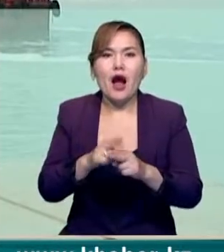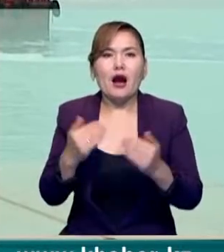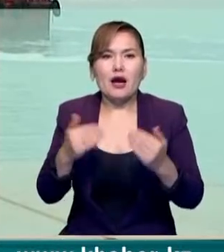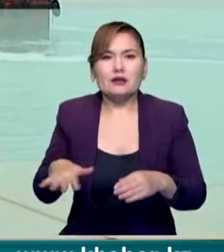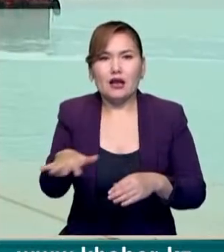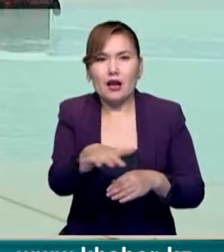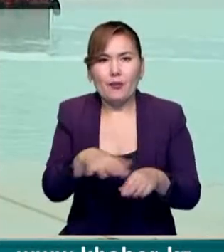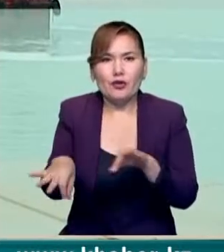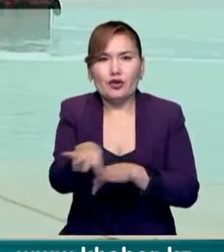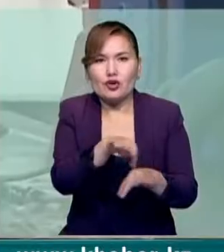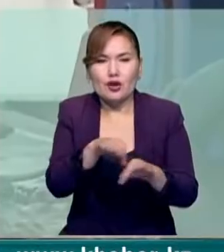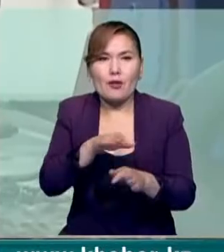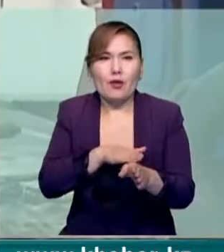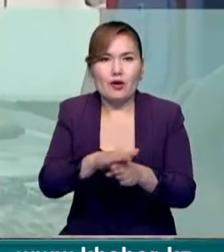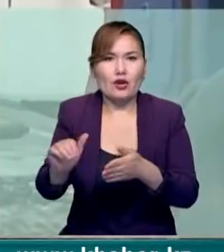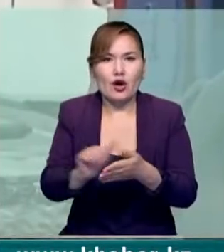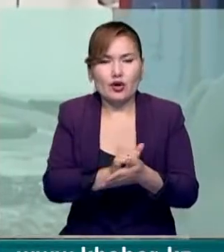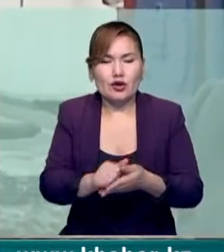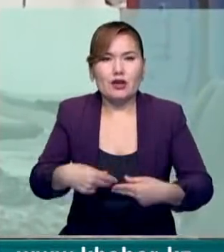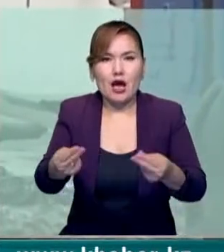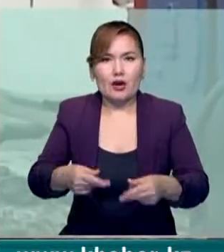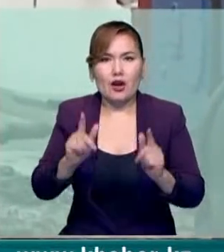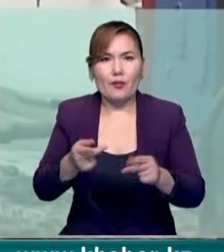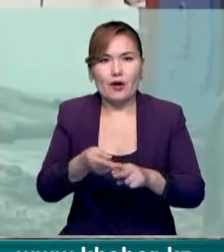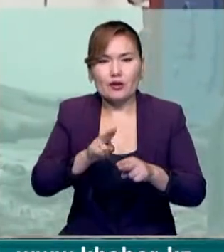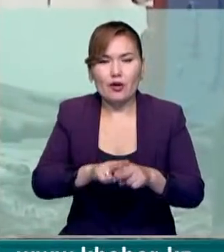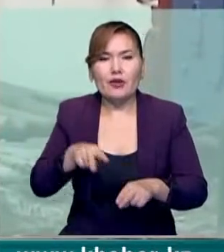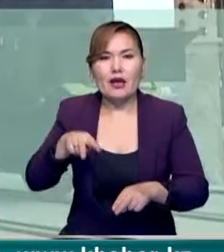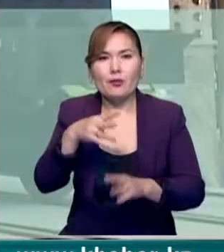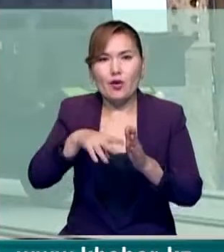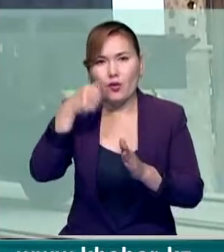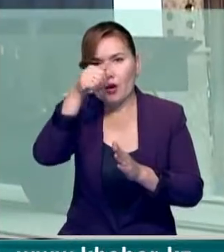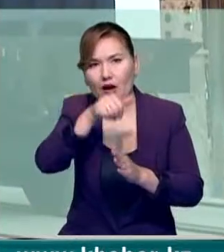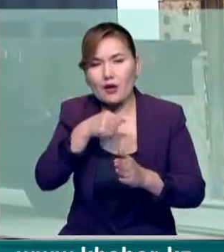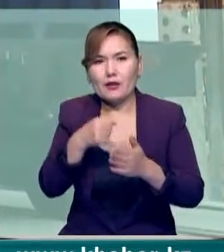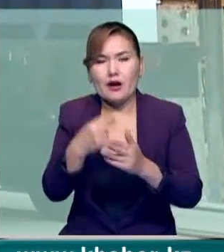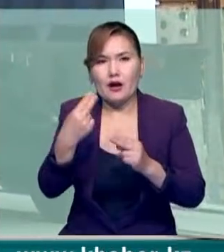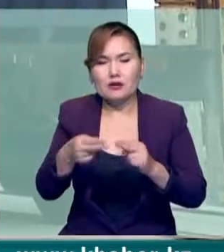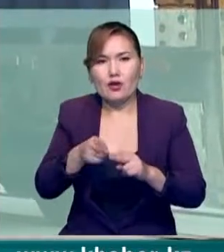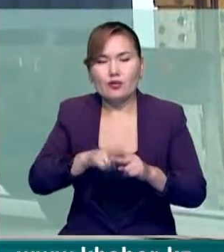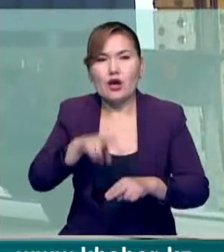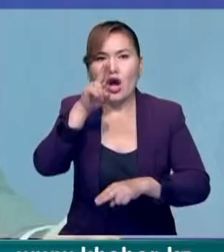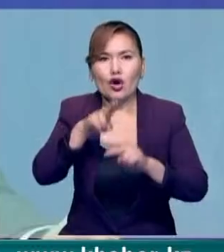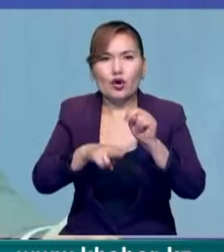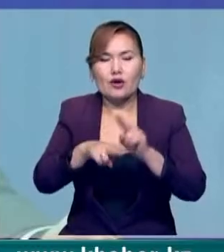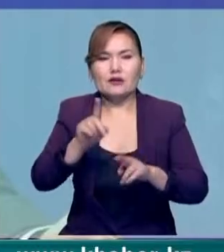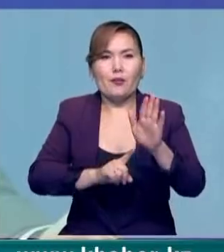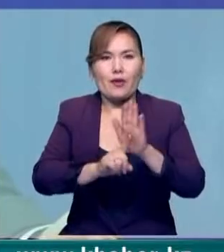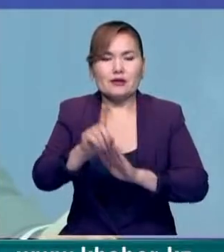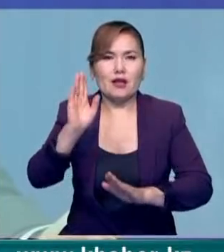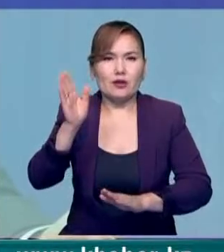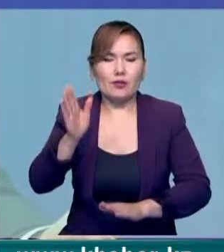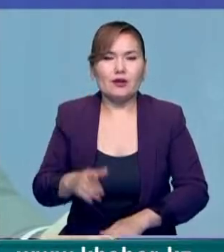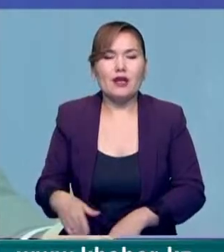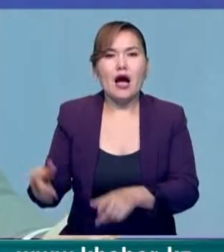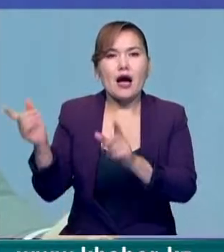аймақтың жобалық сметалық құжаты жасалып жатыр. Жоспар бойынша осы жылдың соңына дейін құрылысты бастап кетпек. Транзитпен